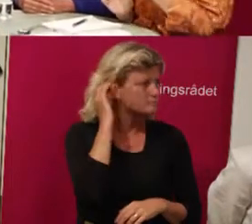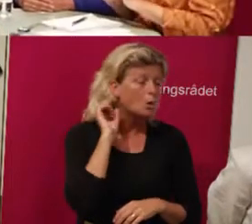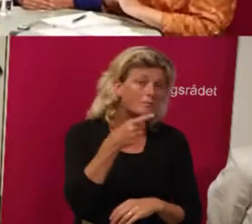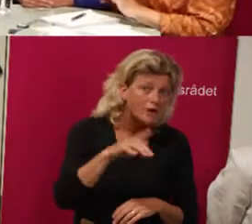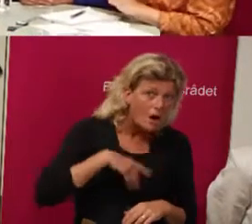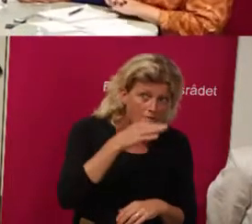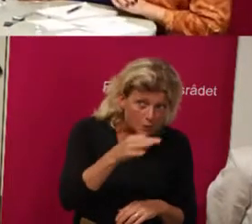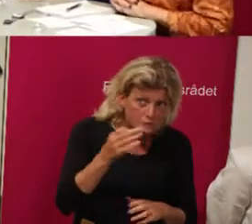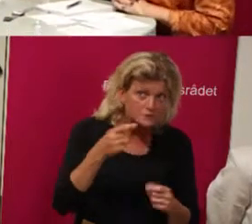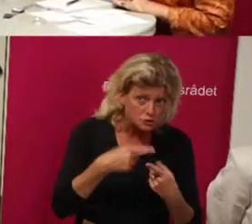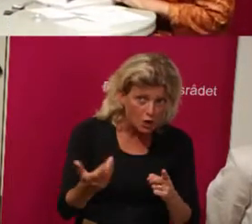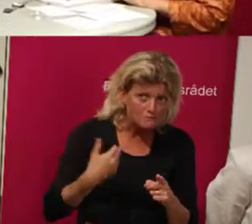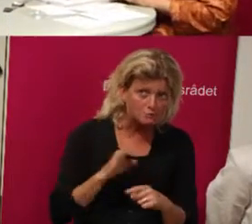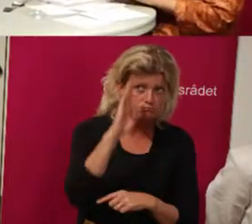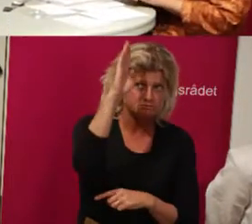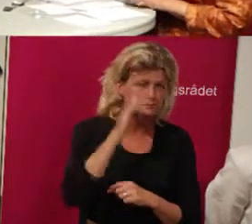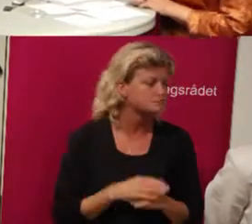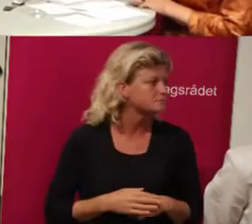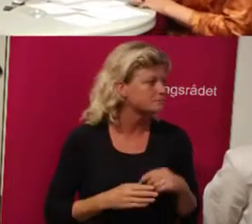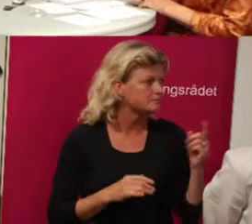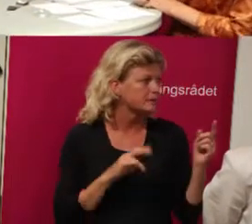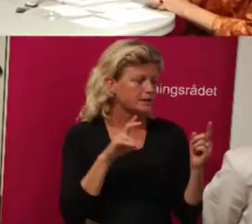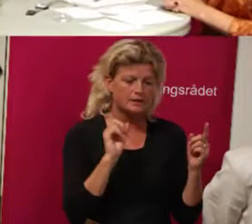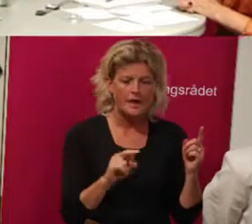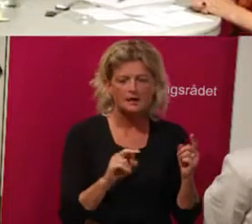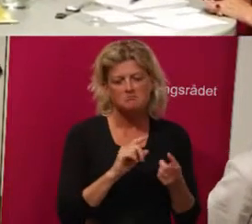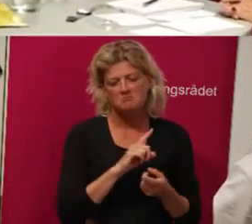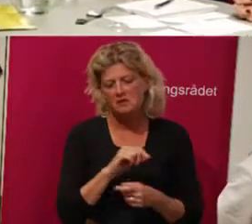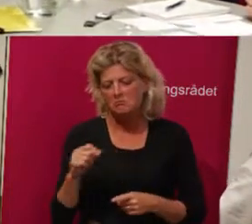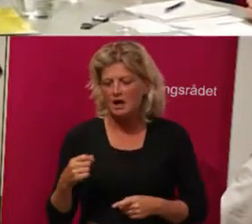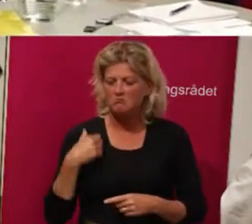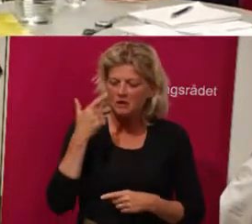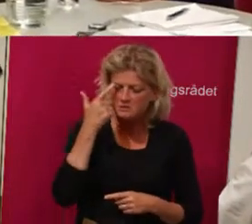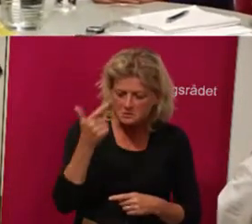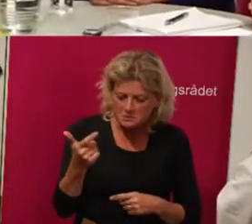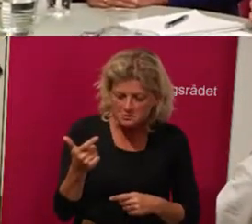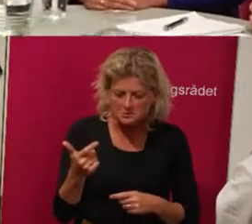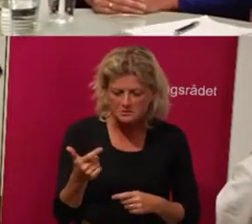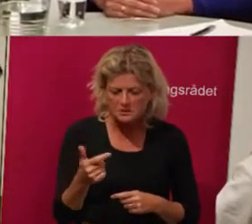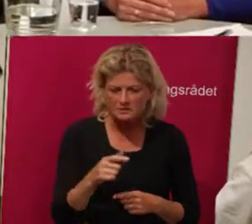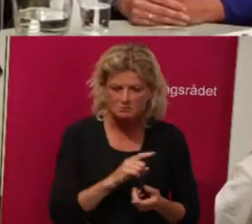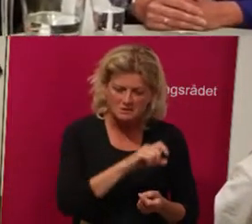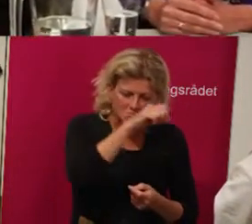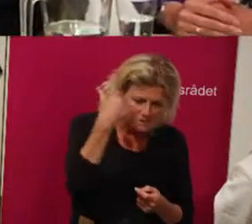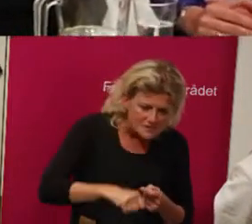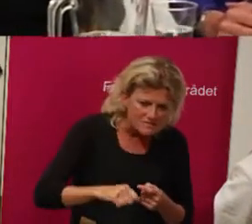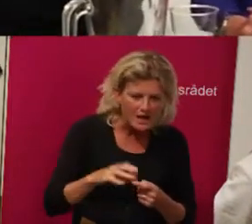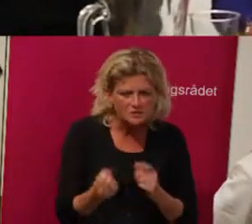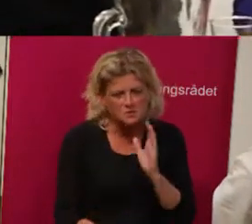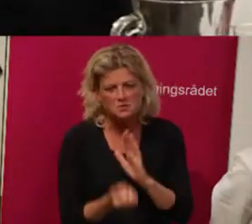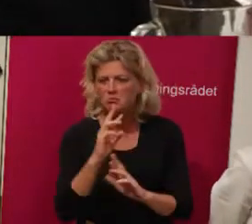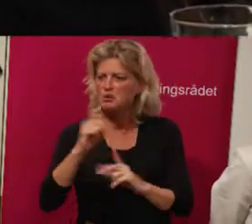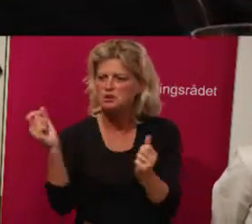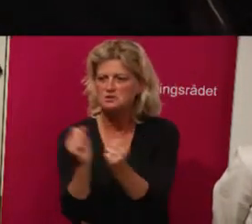så kommer de nu. Inger får säga. Nej, jag skulle säga att ibland kan man romantisera över detta. Att låt oss ha det riktigt besvärligt, så kommer vi att återuppstå och bli så mycket